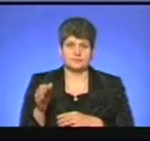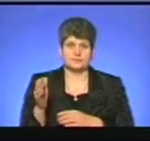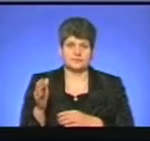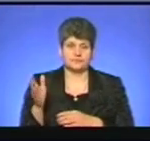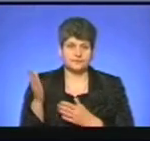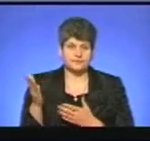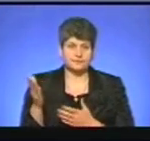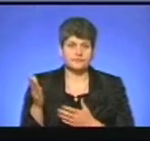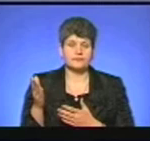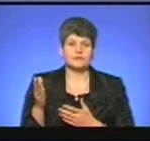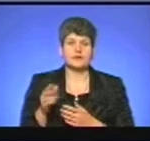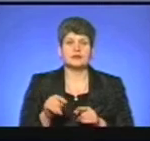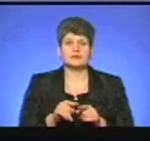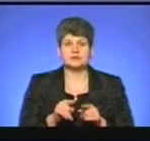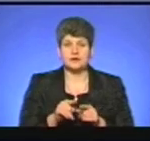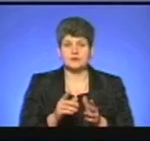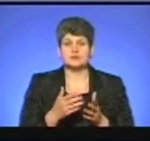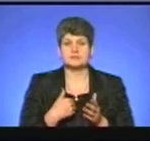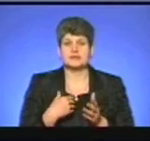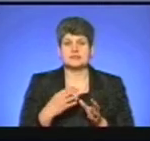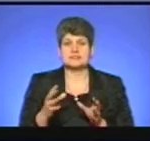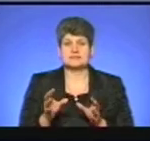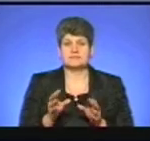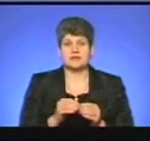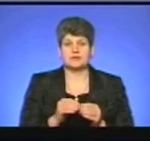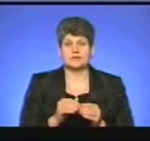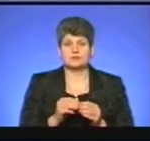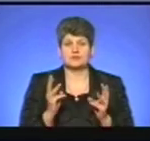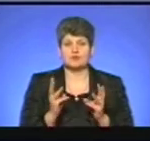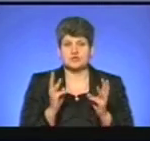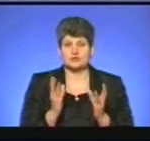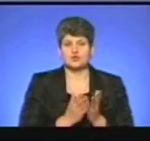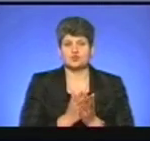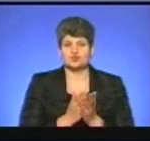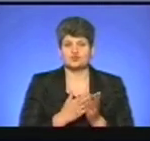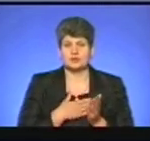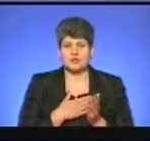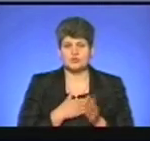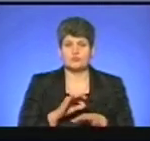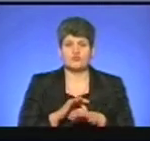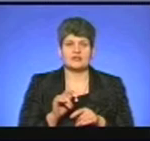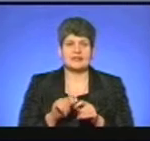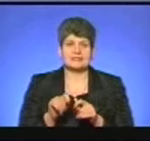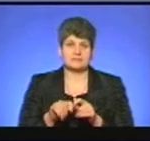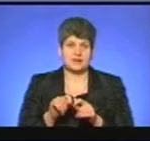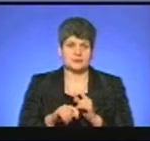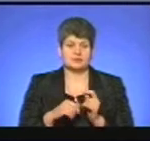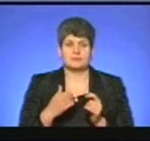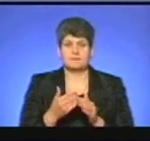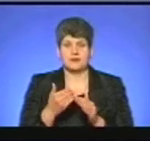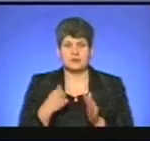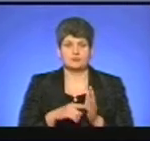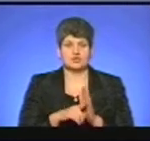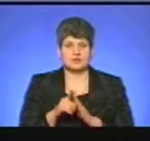Тому також ми спільно з пожежною службою нашою проводили інспекцію. Ми перед